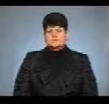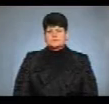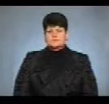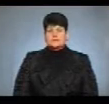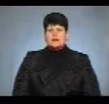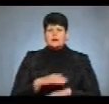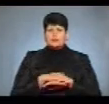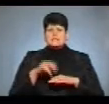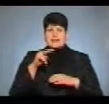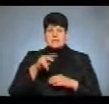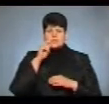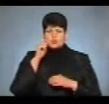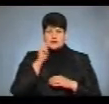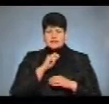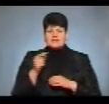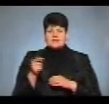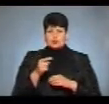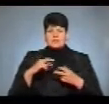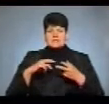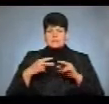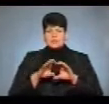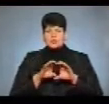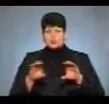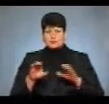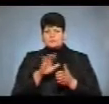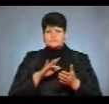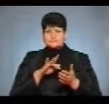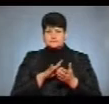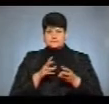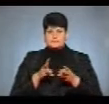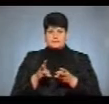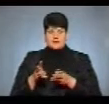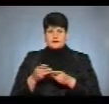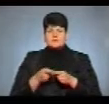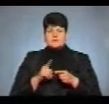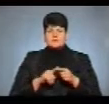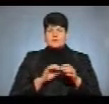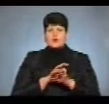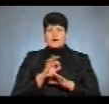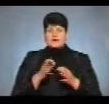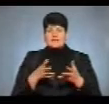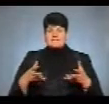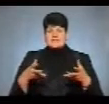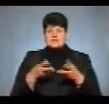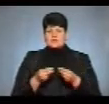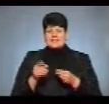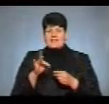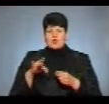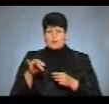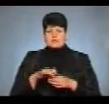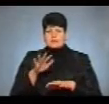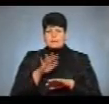На вулиці Лесі Українки в Тернополі замінюють труби централізованого опалення. Це проект, який фінансує Європейський